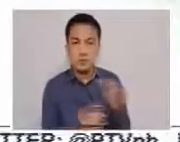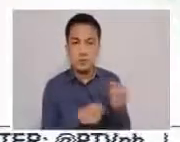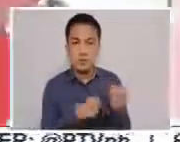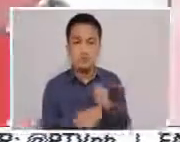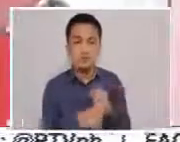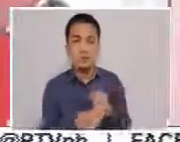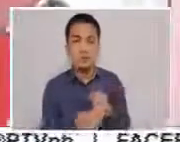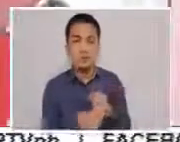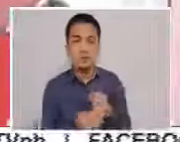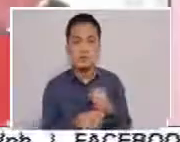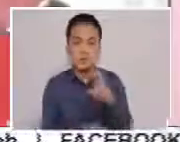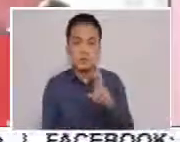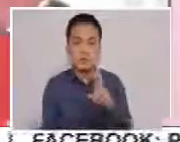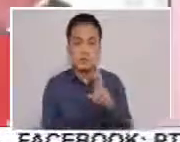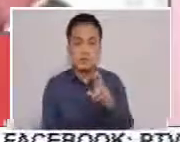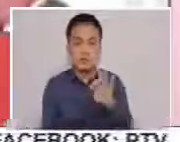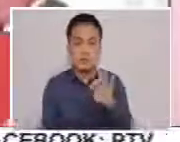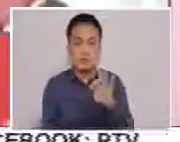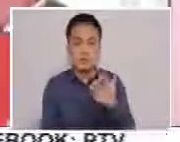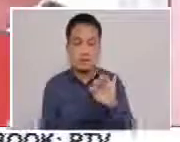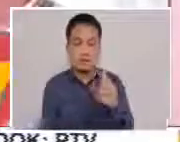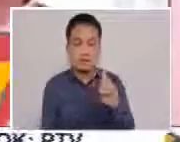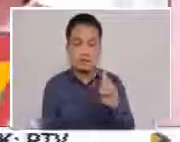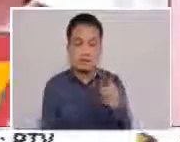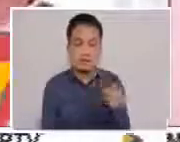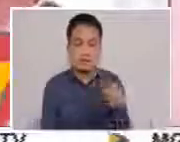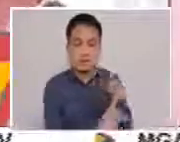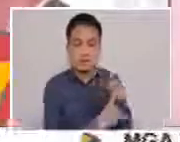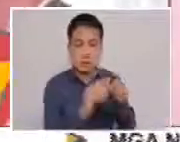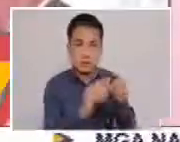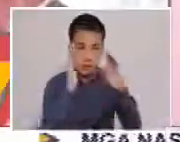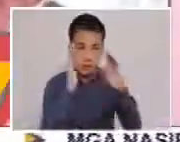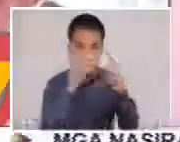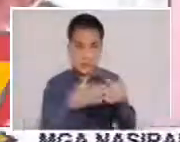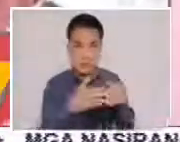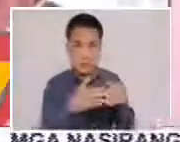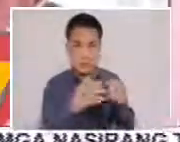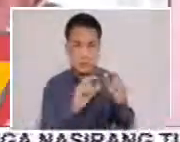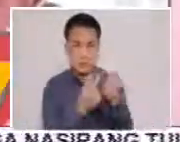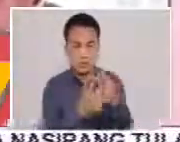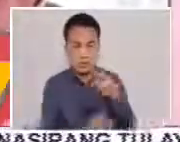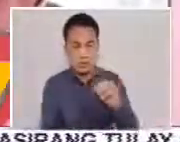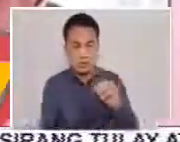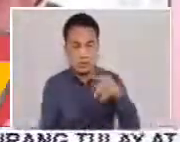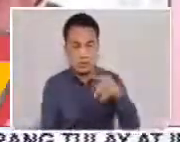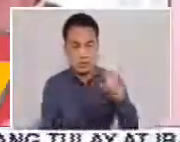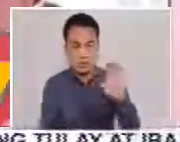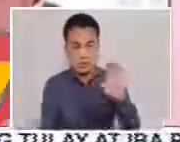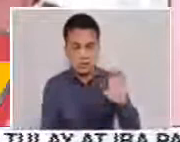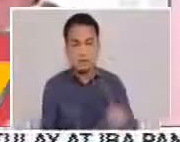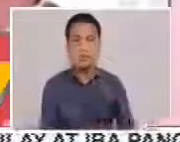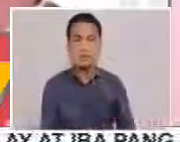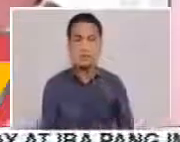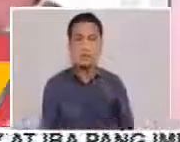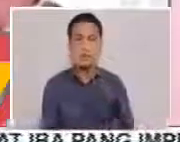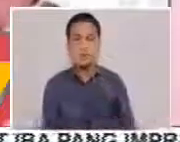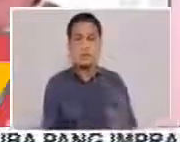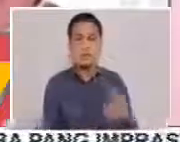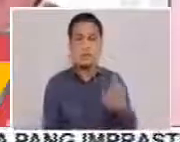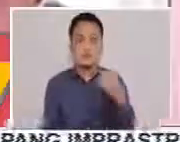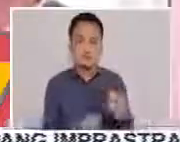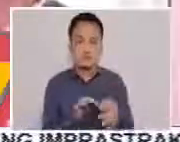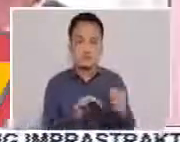pong RFID, ang rule po na binigay po namin sa mga operator, mag-set up po sila dun sa mga bungad po